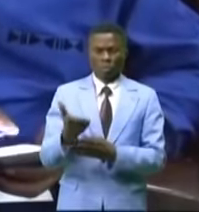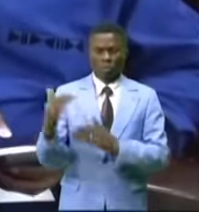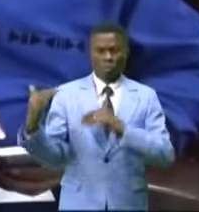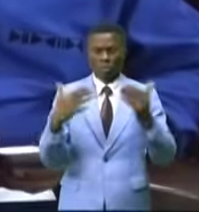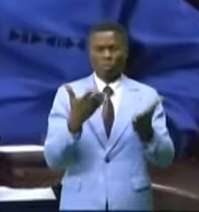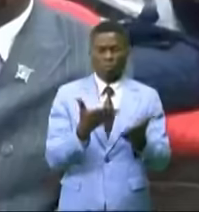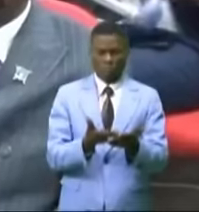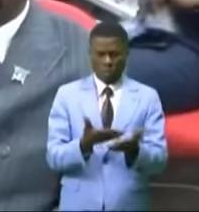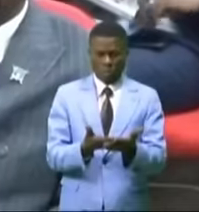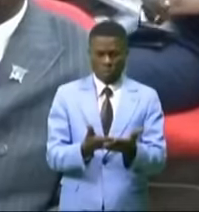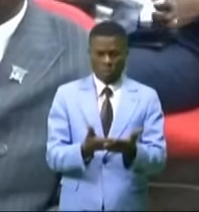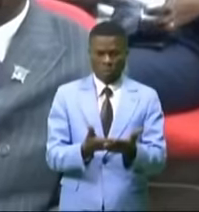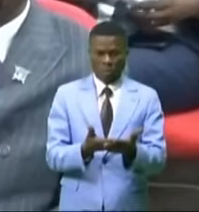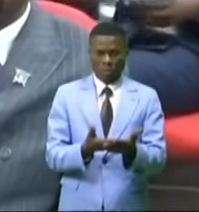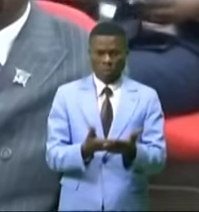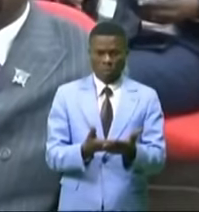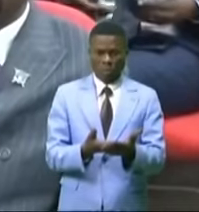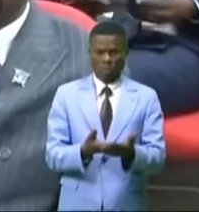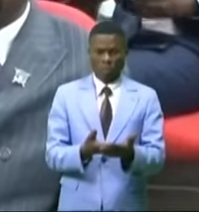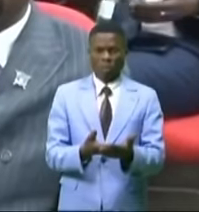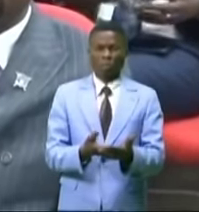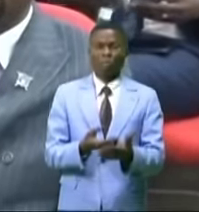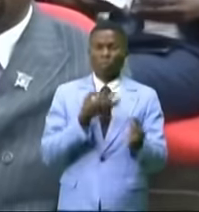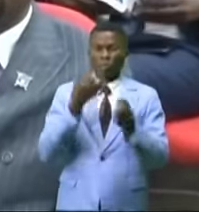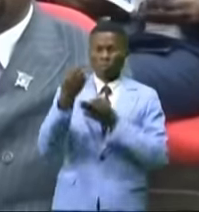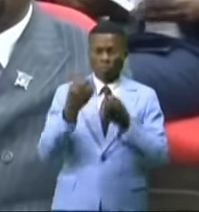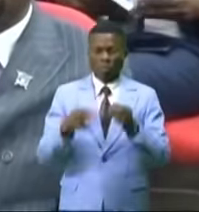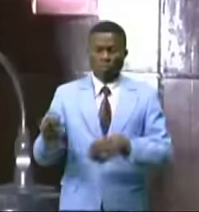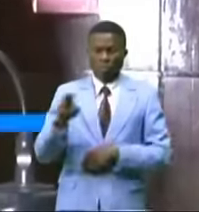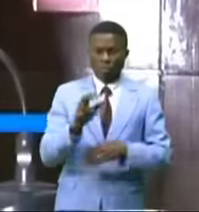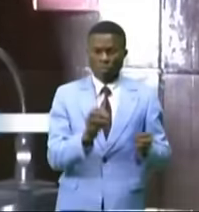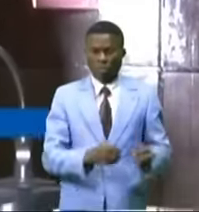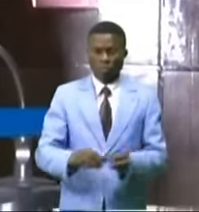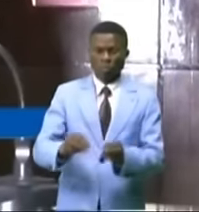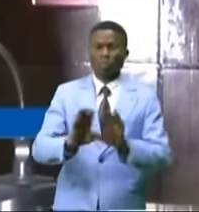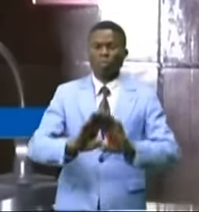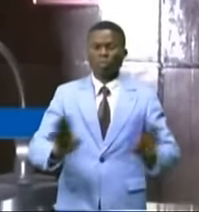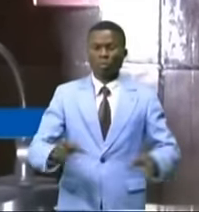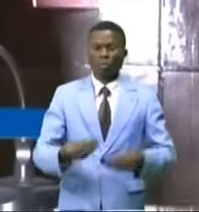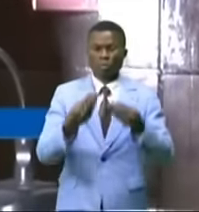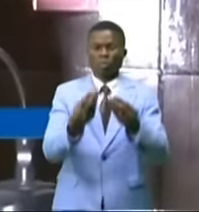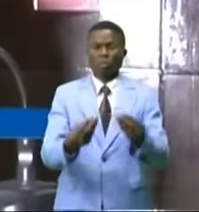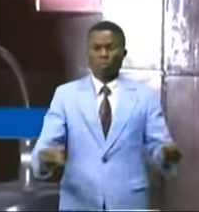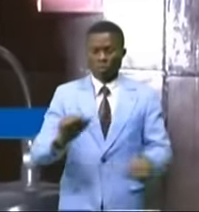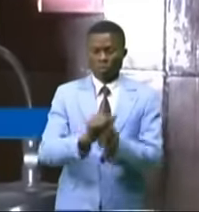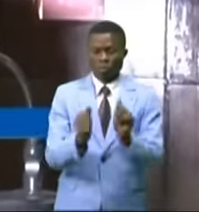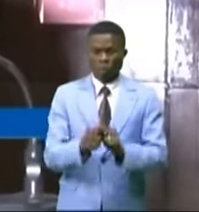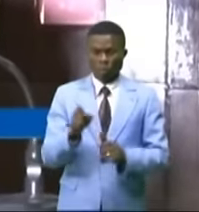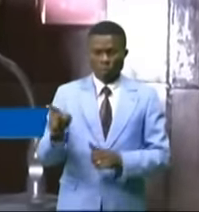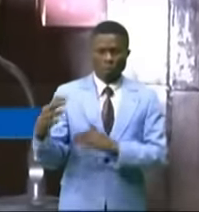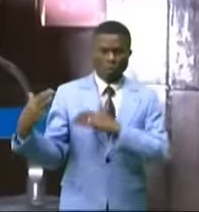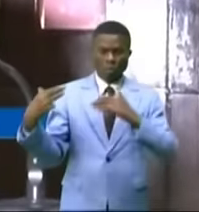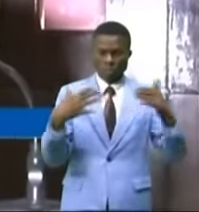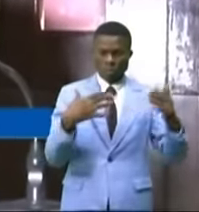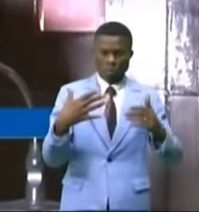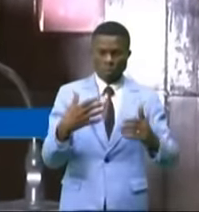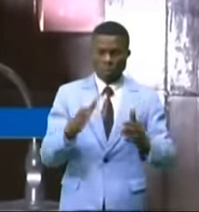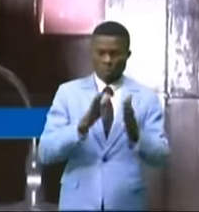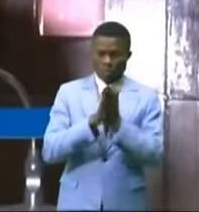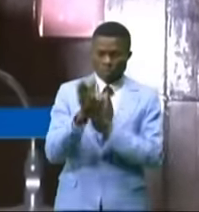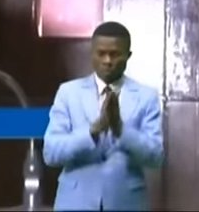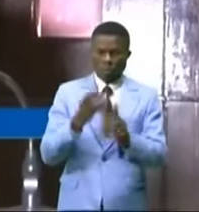crise. Il faut en réfléchir si les stratégies susceptibles de résoudre cette crise, en mettant l'accent sur